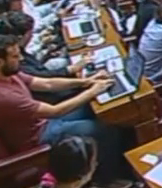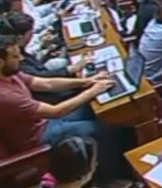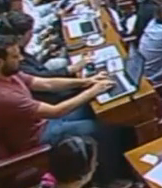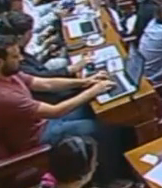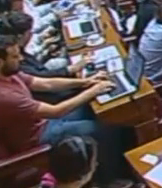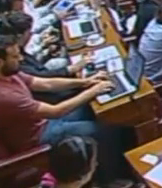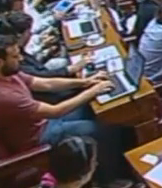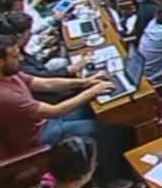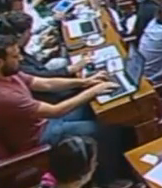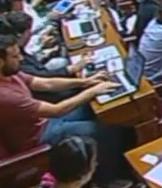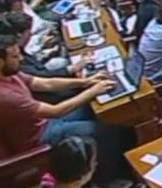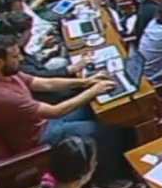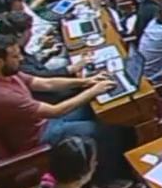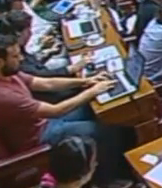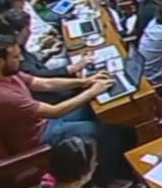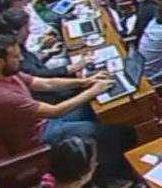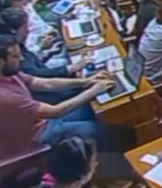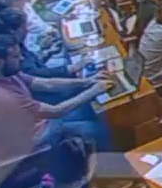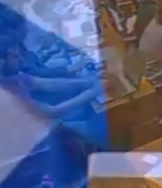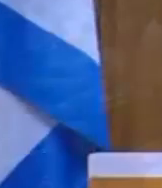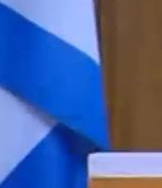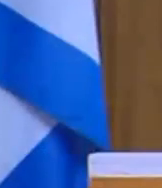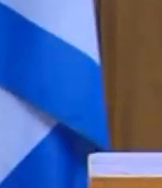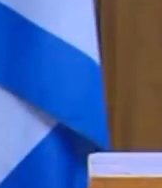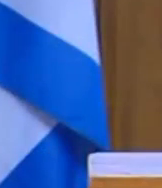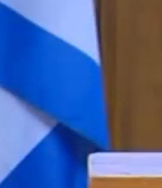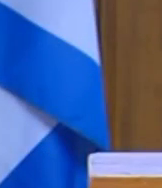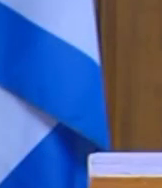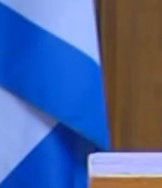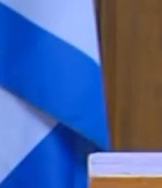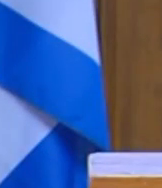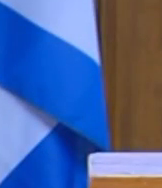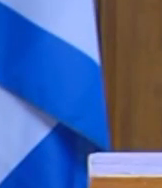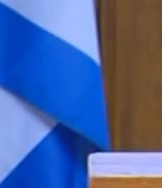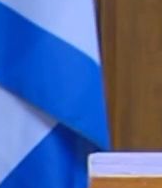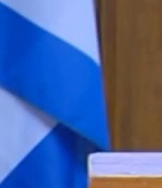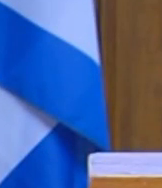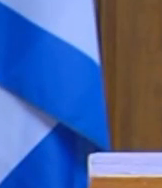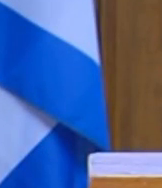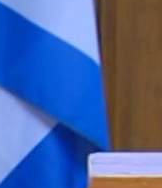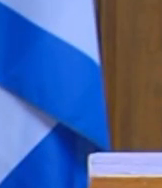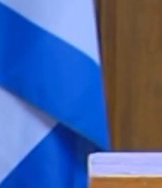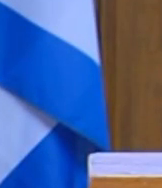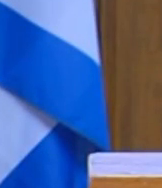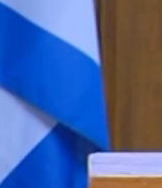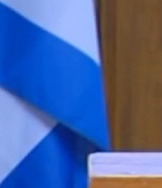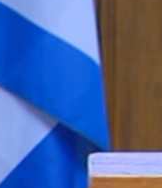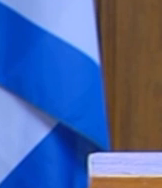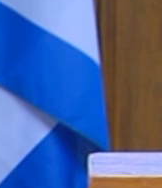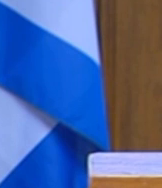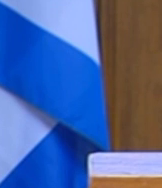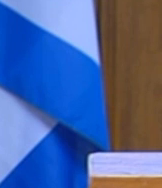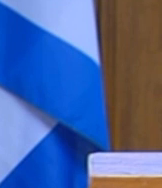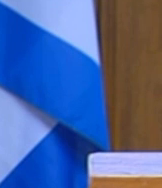ξεκινάμε την δεύτερη συνεδρίαση της παρουσίασης των